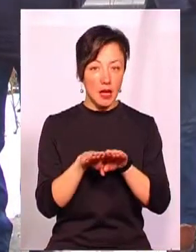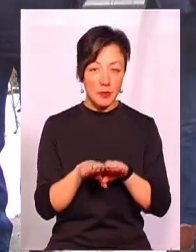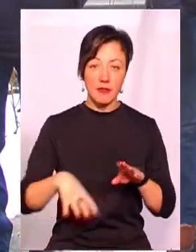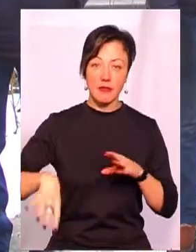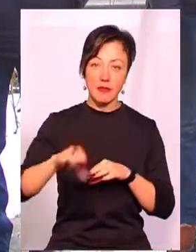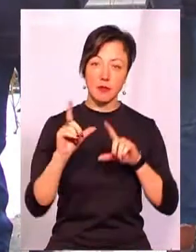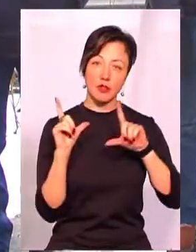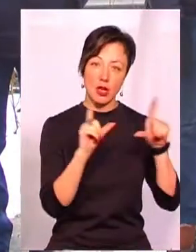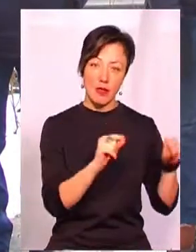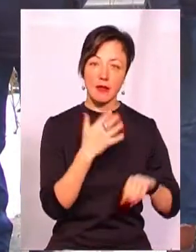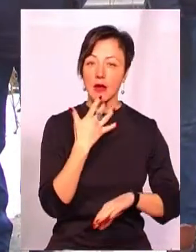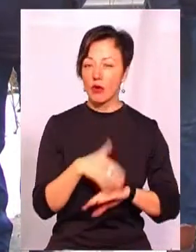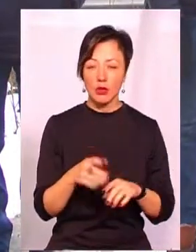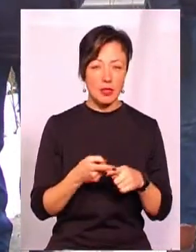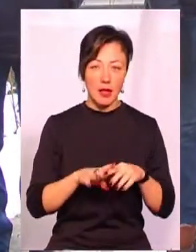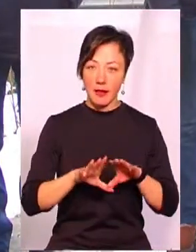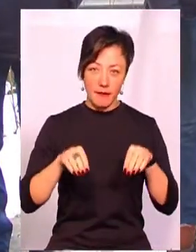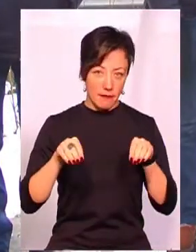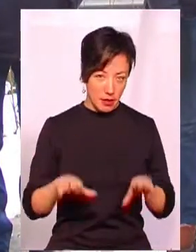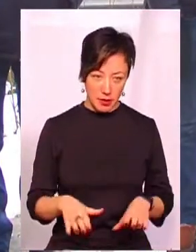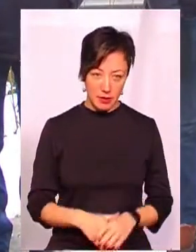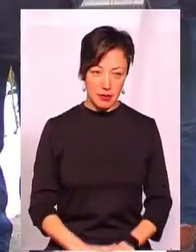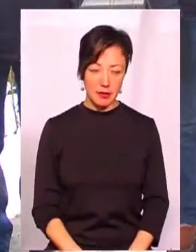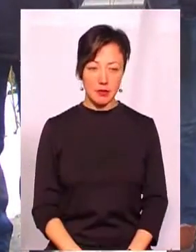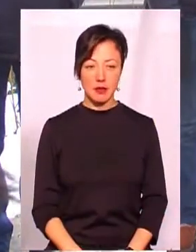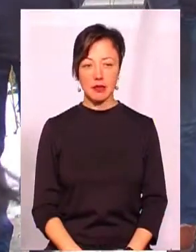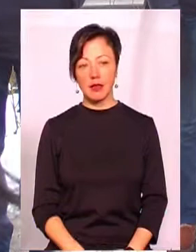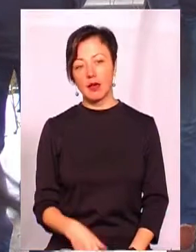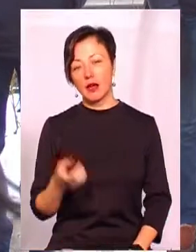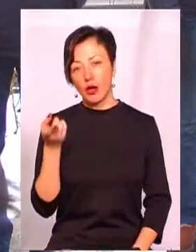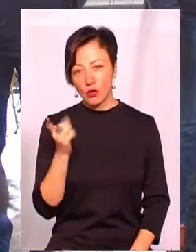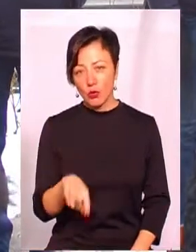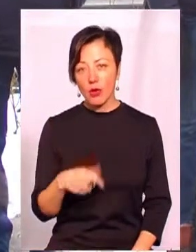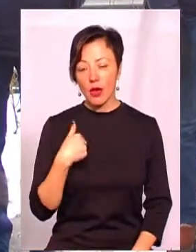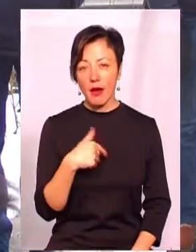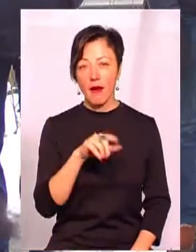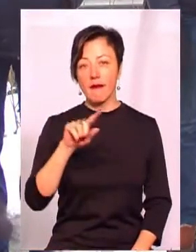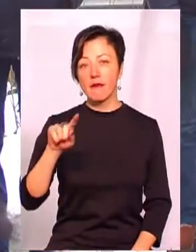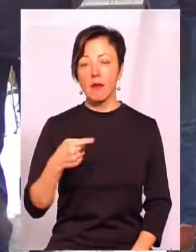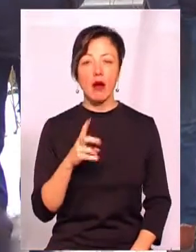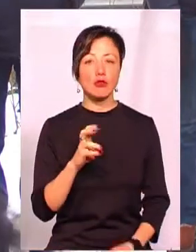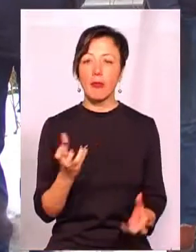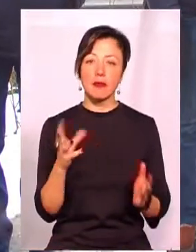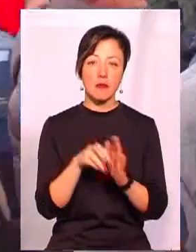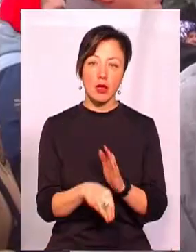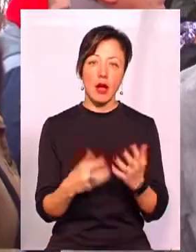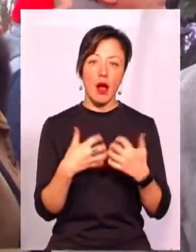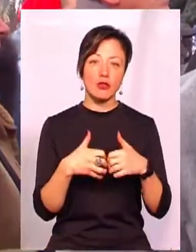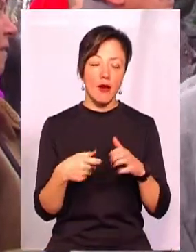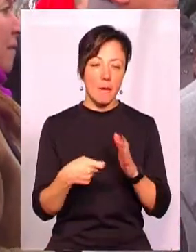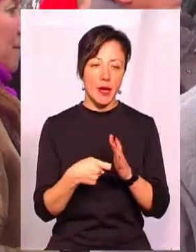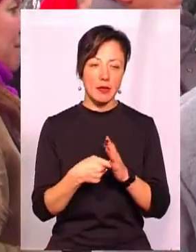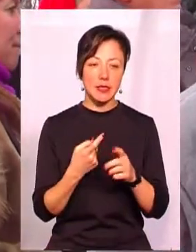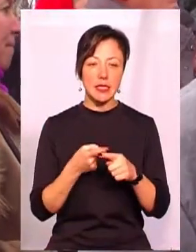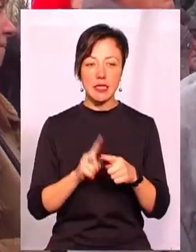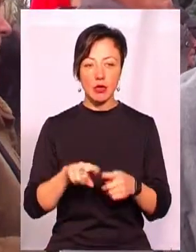будуть виїжджати за кордон. Це не вихід. Це не вихід. В тому я вимагаю, щоб не запроваджували касові апарати. Цей